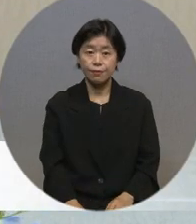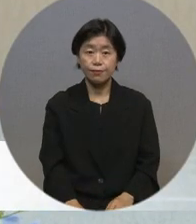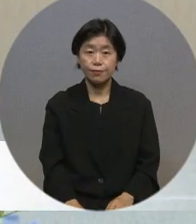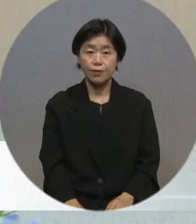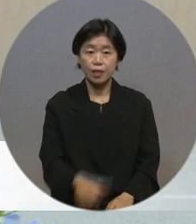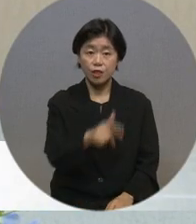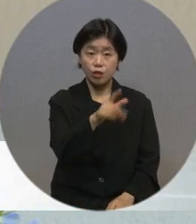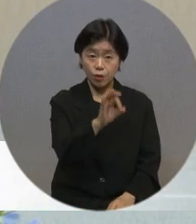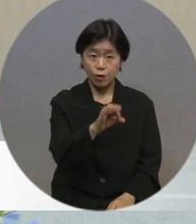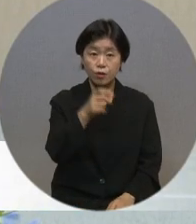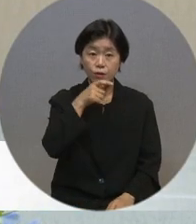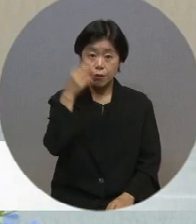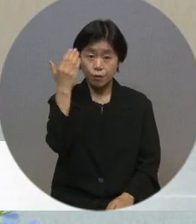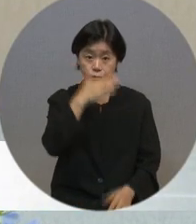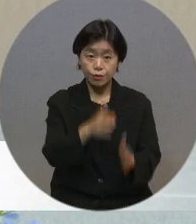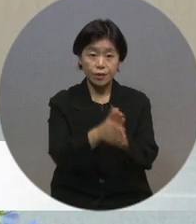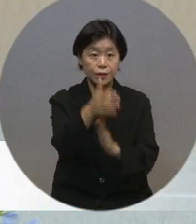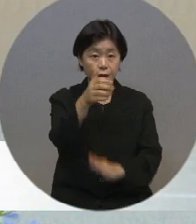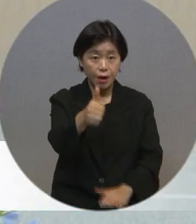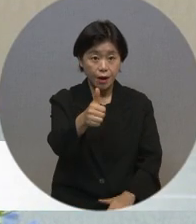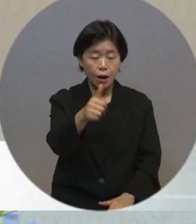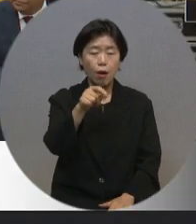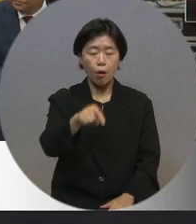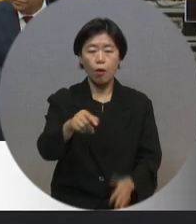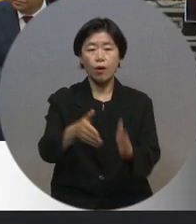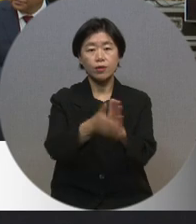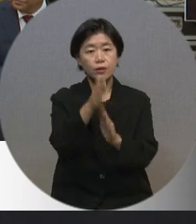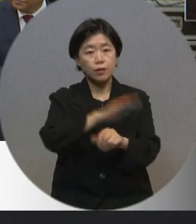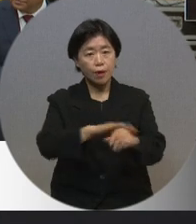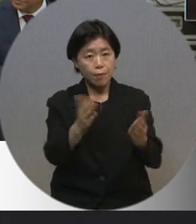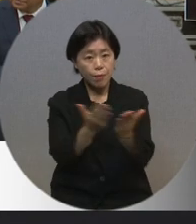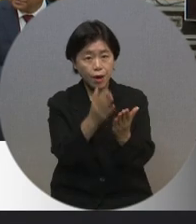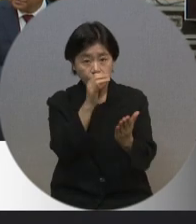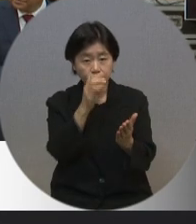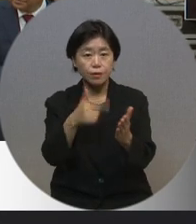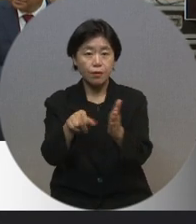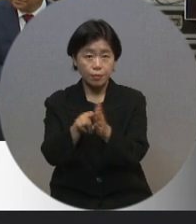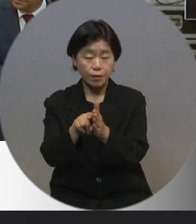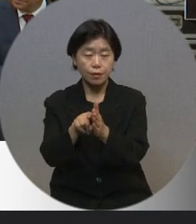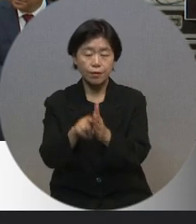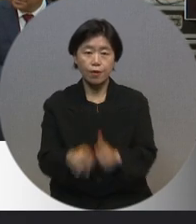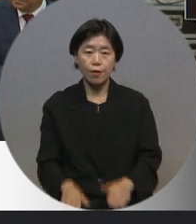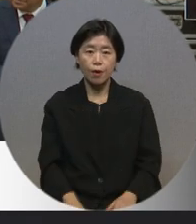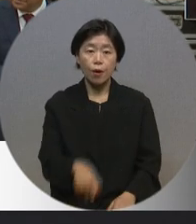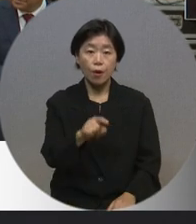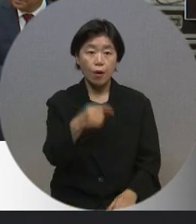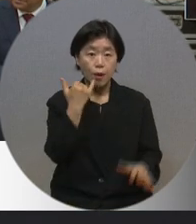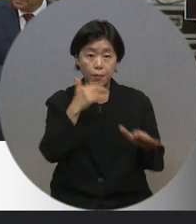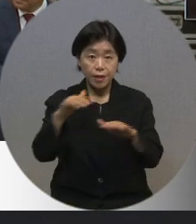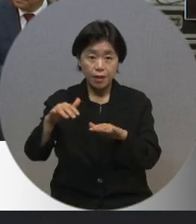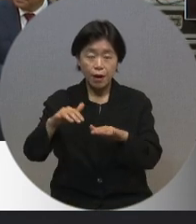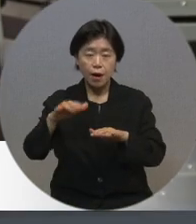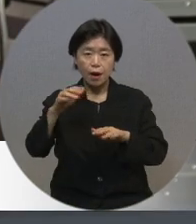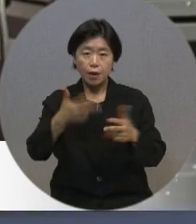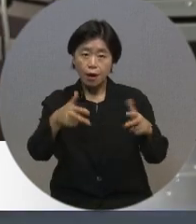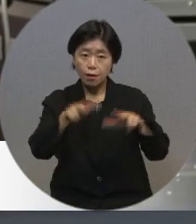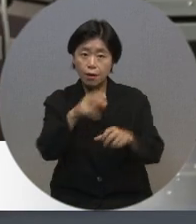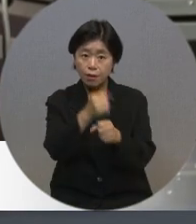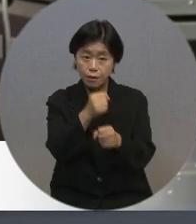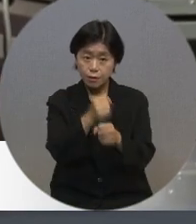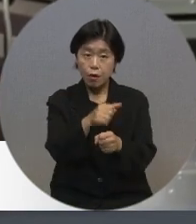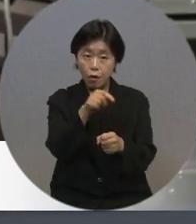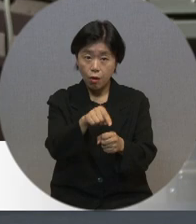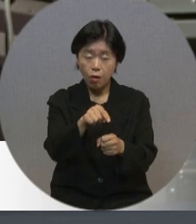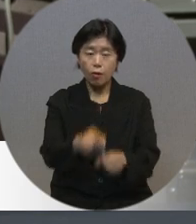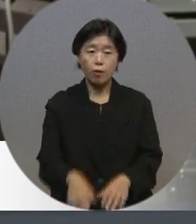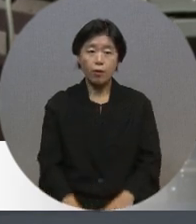정기명 여수시장은 여수시 이미지에 걸맞게 바다 수중 동물을 활용한 아쿠아 가든은 단순 시설을 넘어